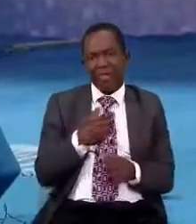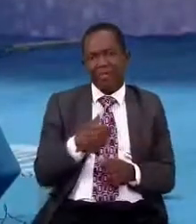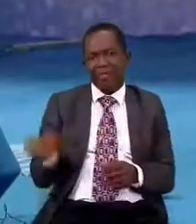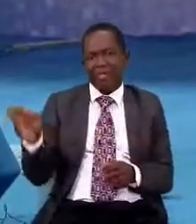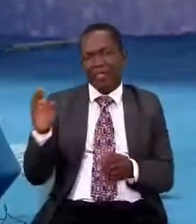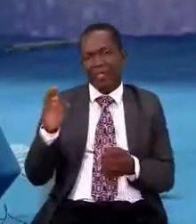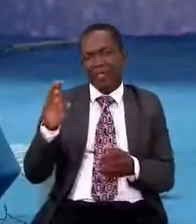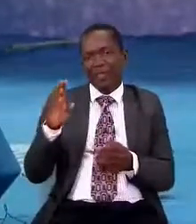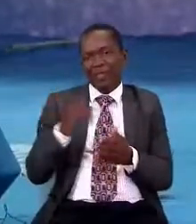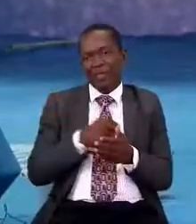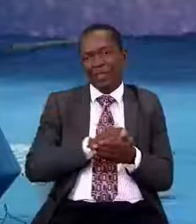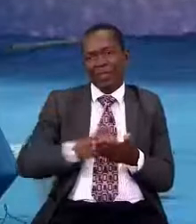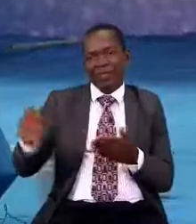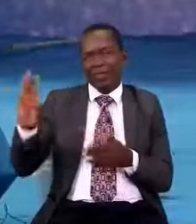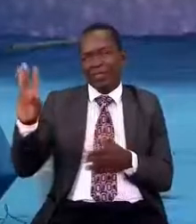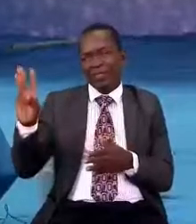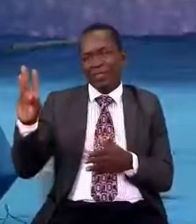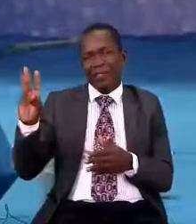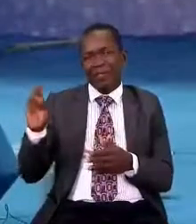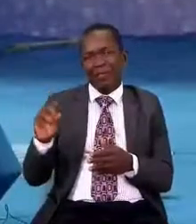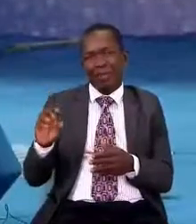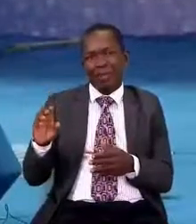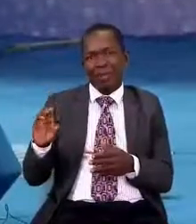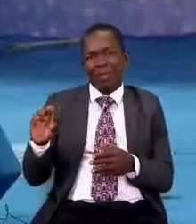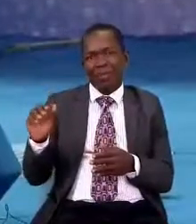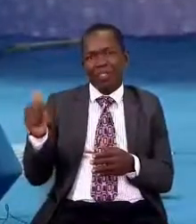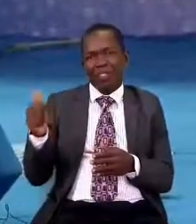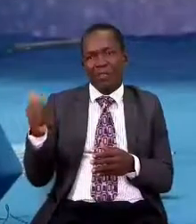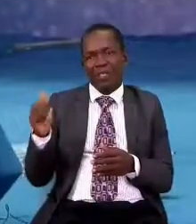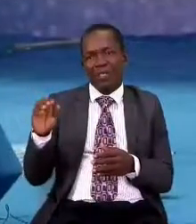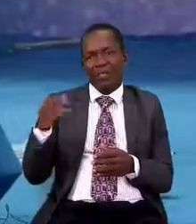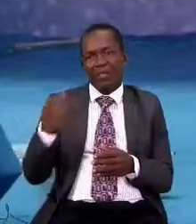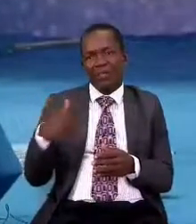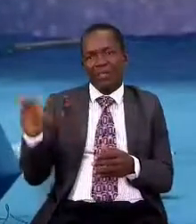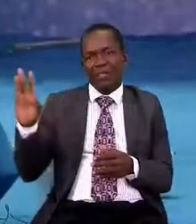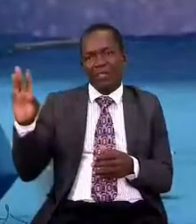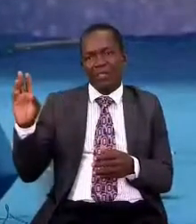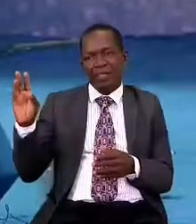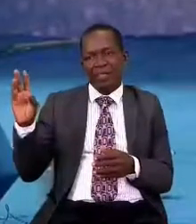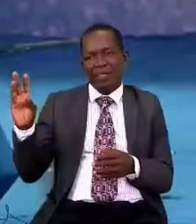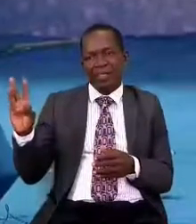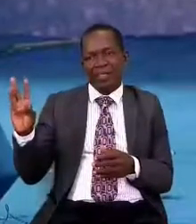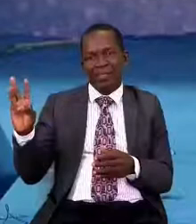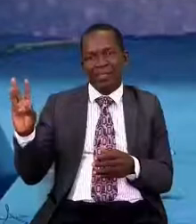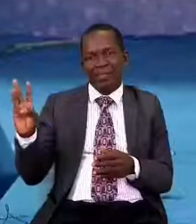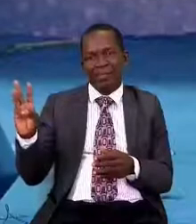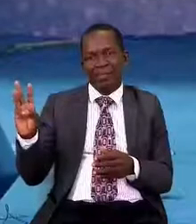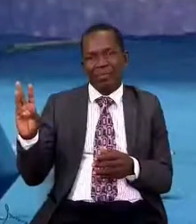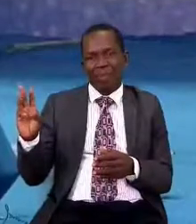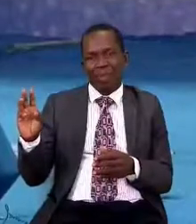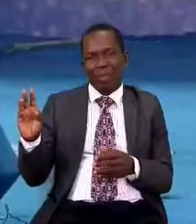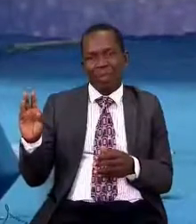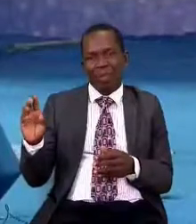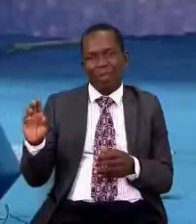C'est pas la foi en son nom. Pas le cri de Pierre. Mais son nom.